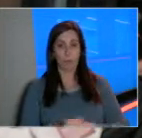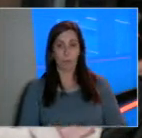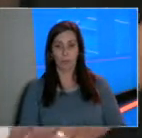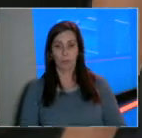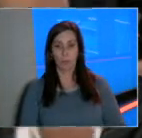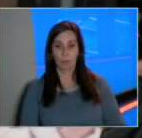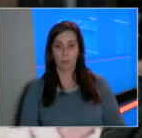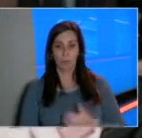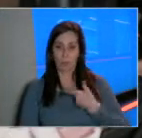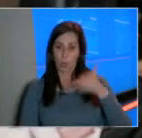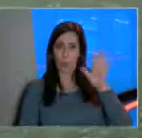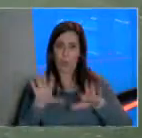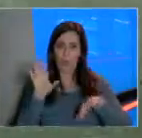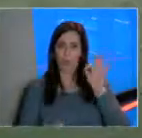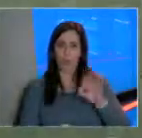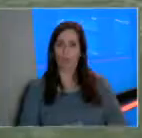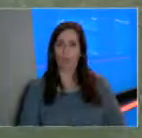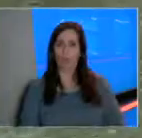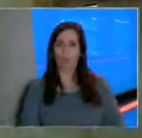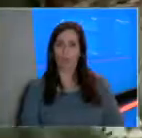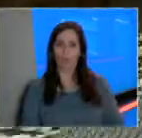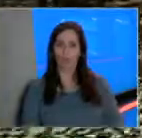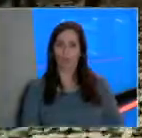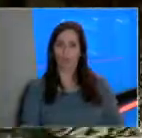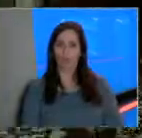תצביע בכלל? לא, אני אצביע.